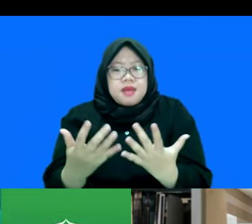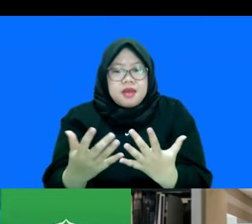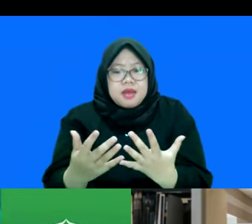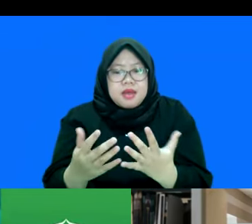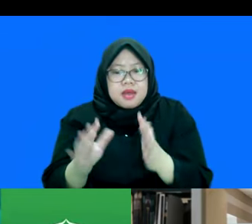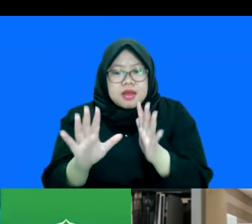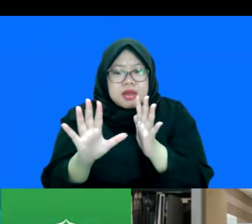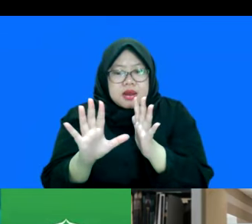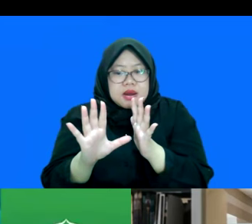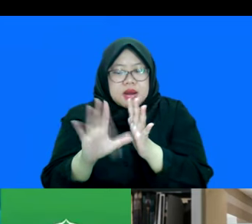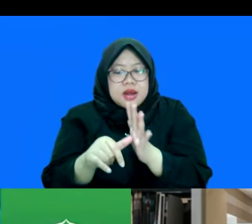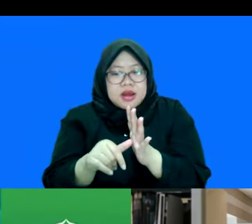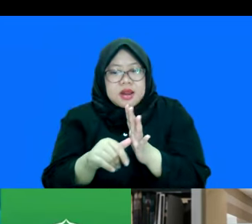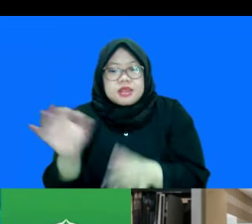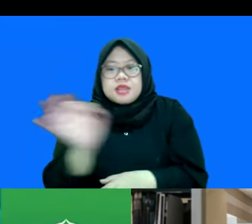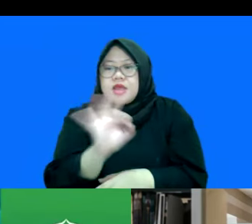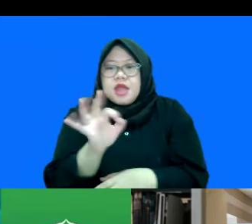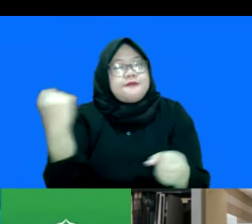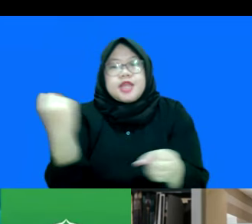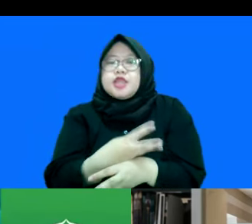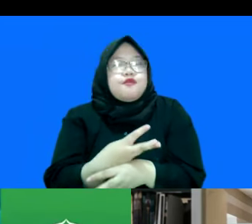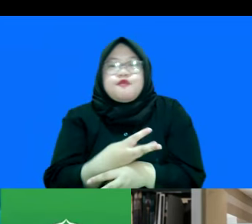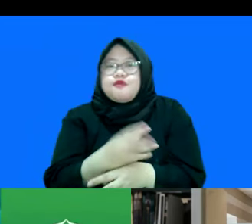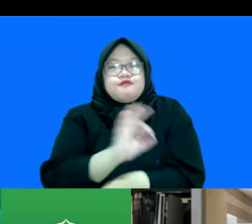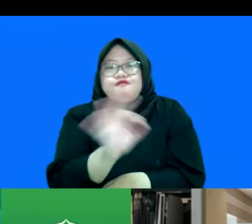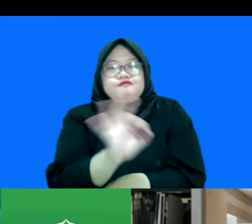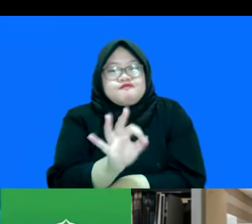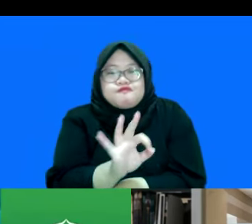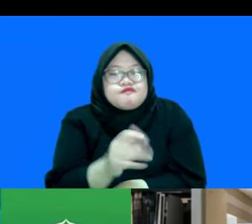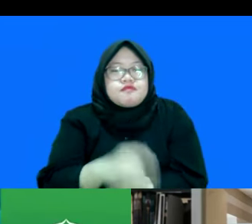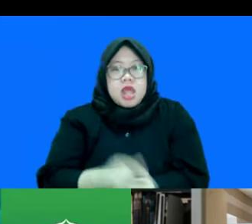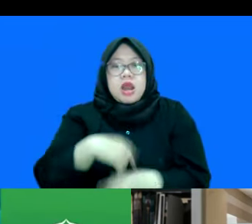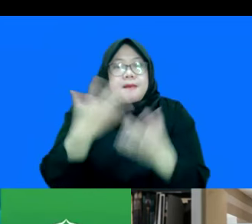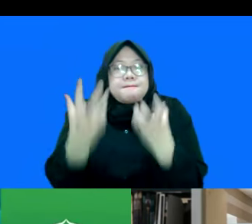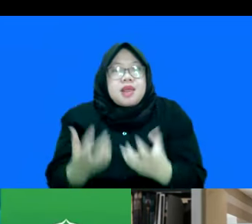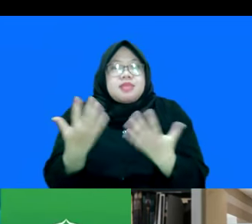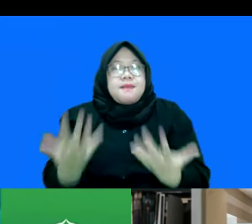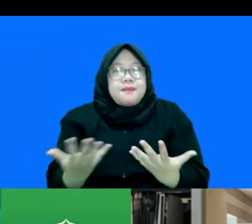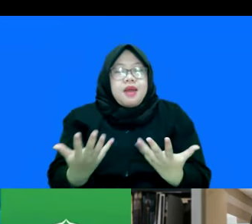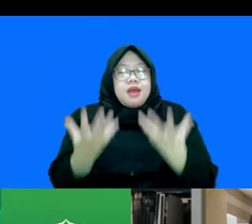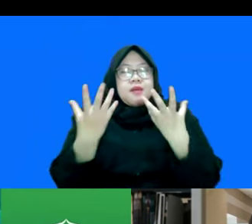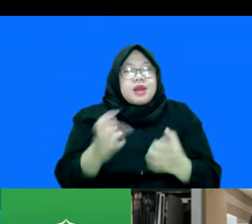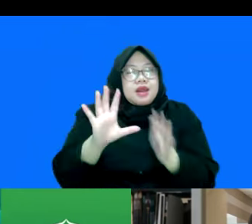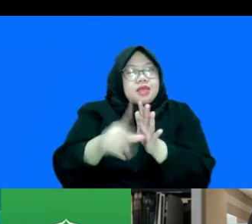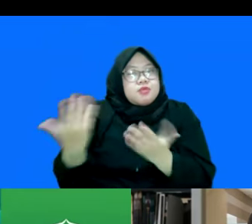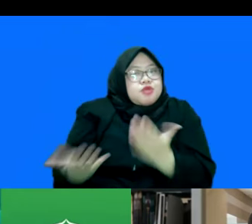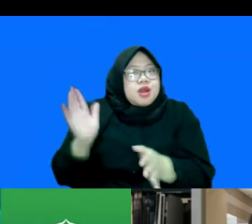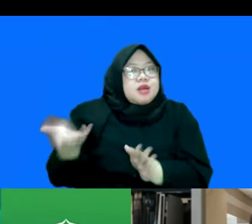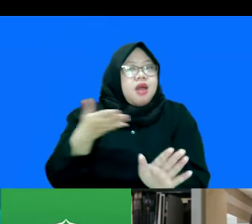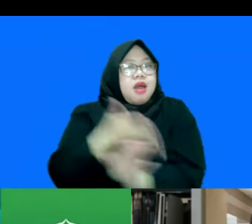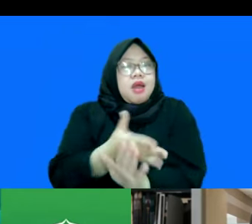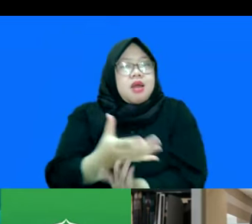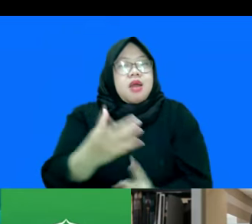ketidak efektifan, efisiensi, dan yang lebih mengerikan lagi soal pelanggaran hak privasi dan